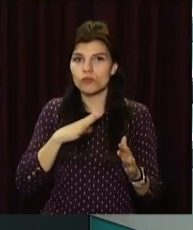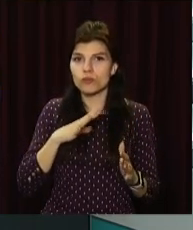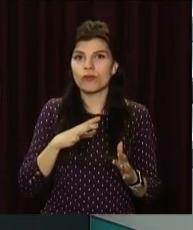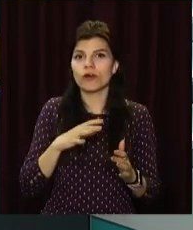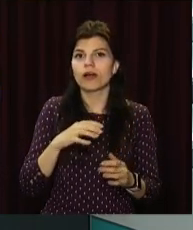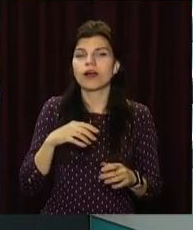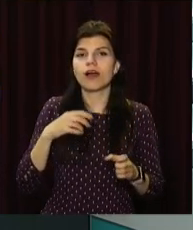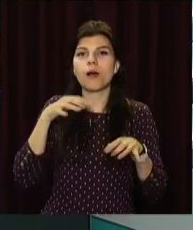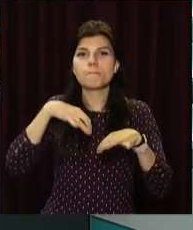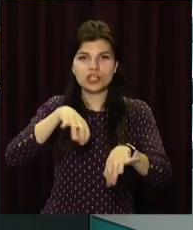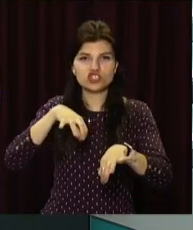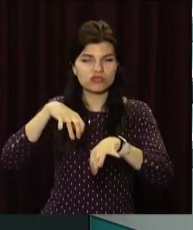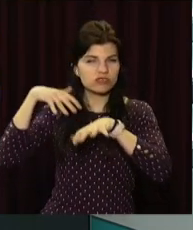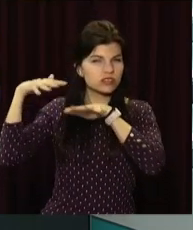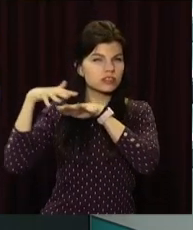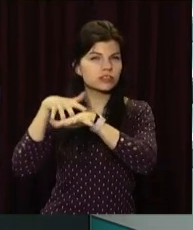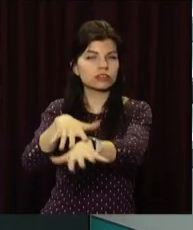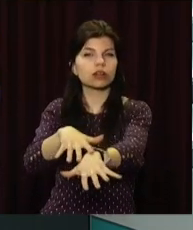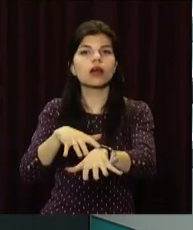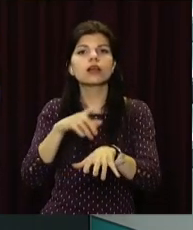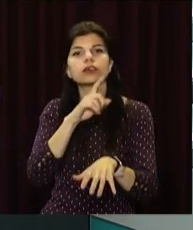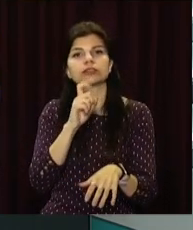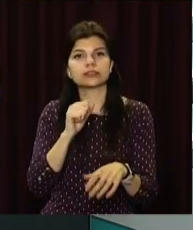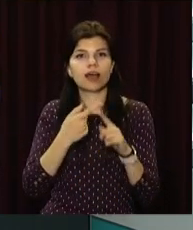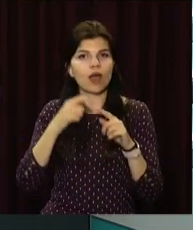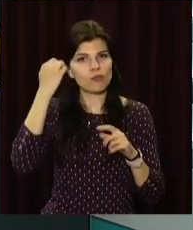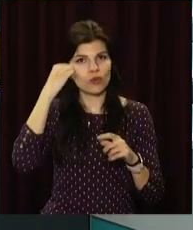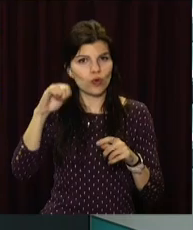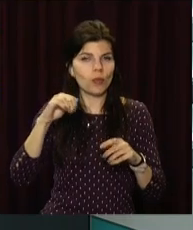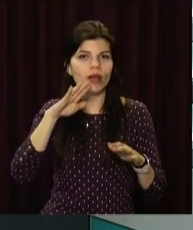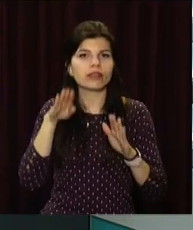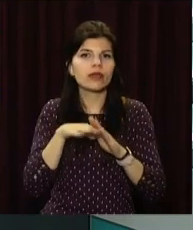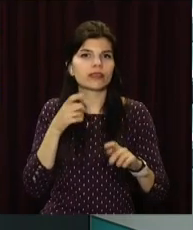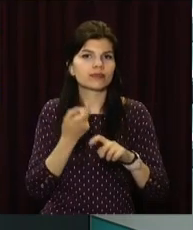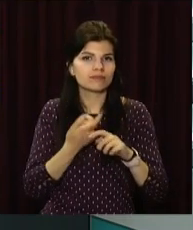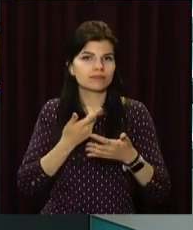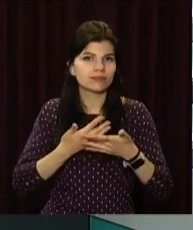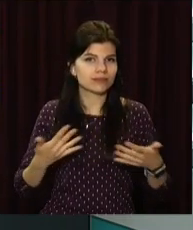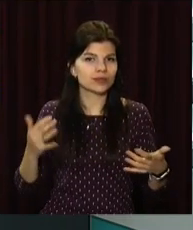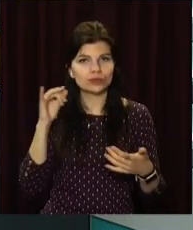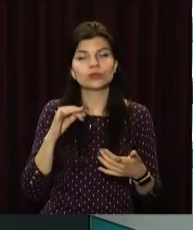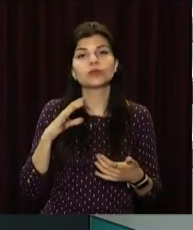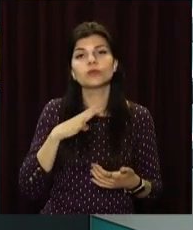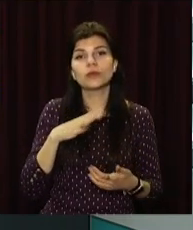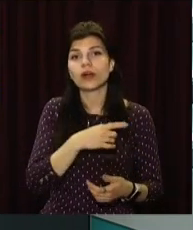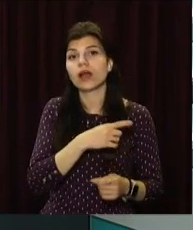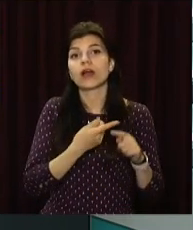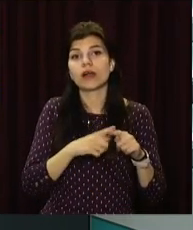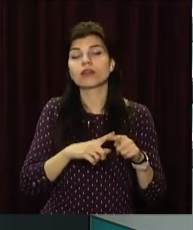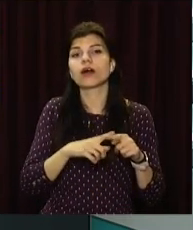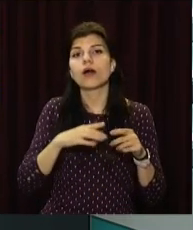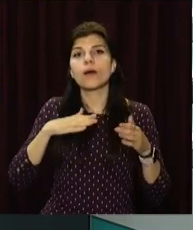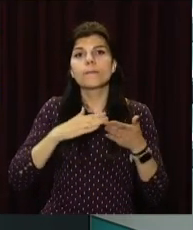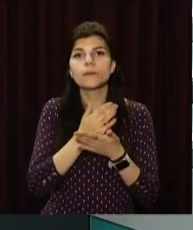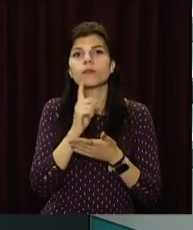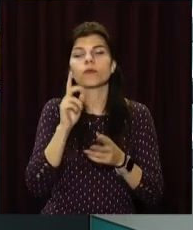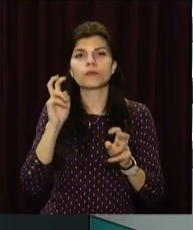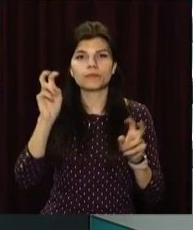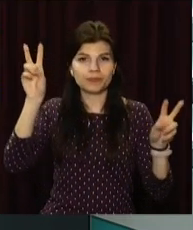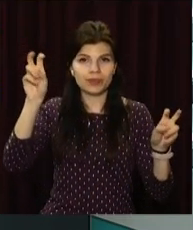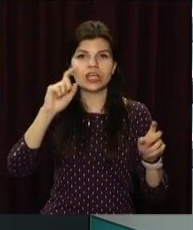традиційний автопробіг, присвячений черговій річниці перемоги над нацизмом. Акцію ініціювала політична партія